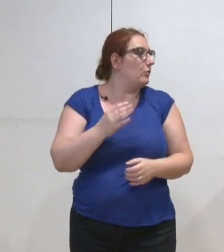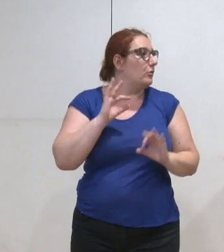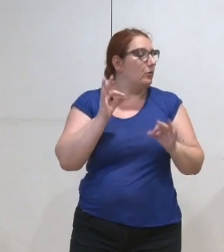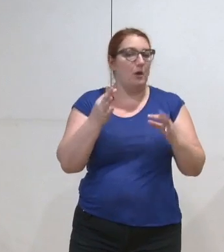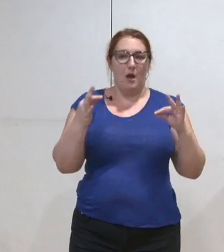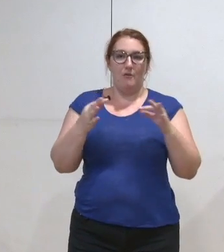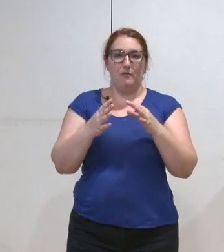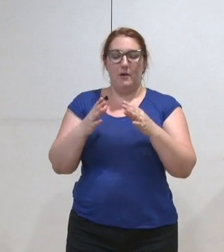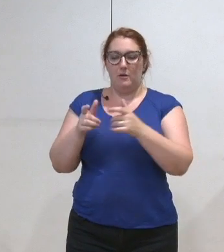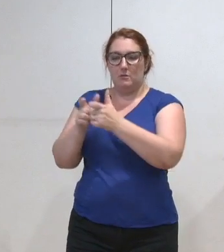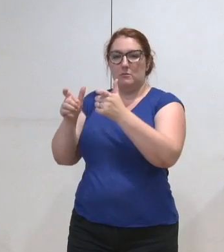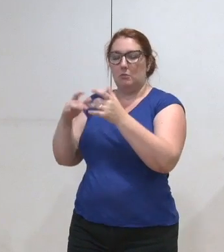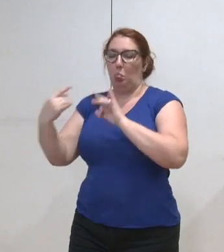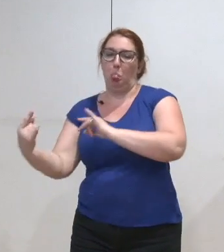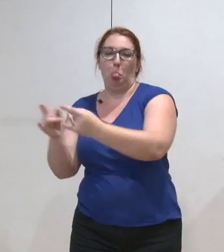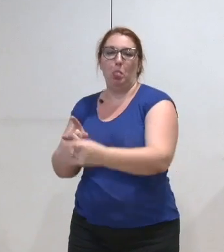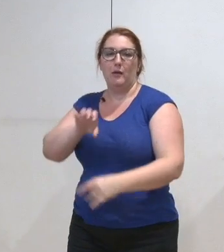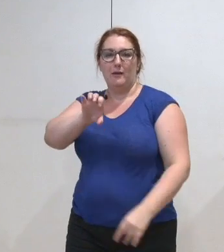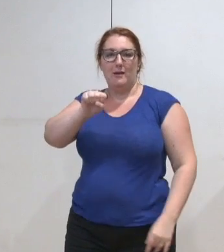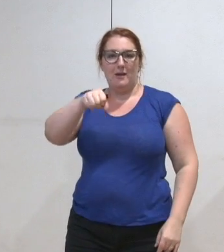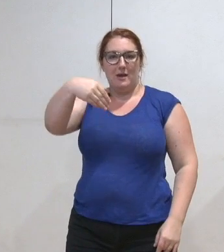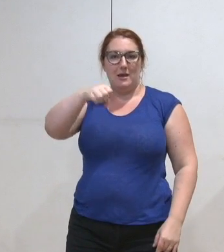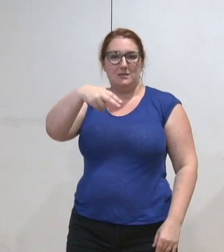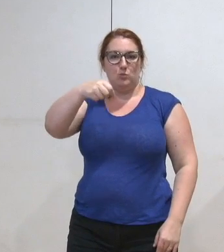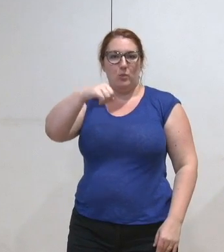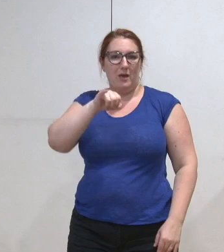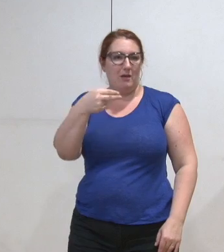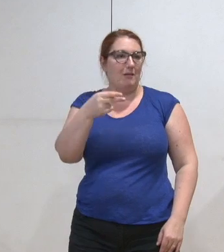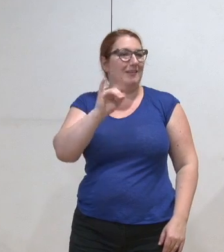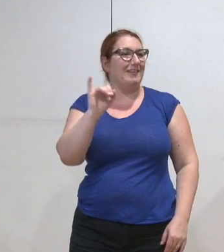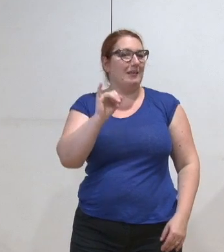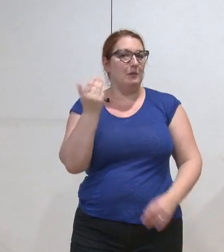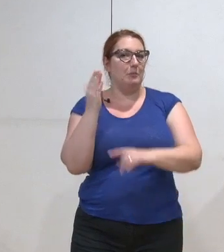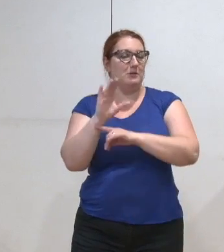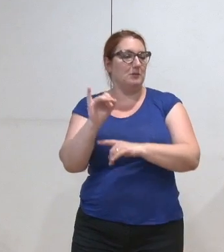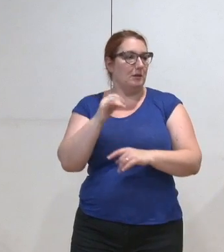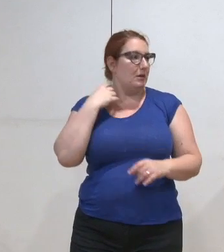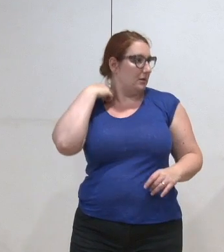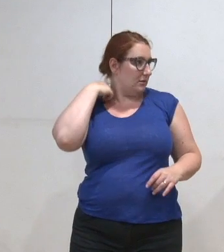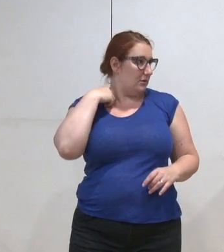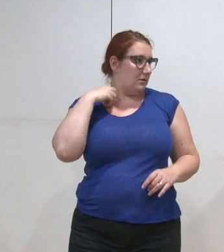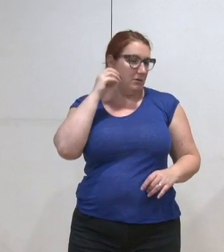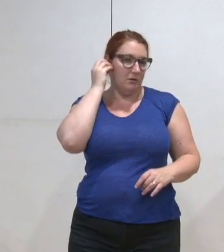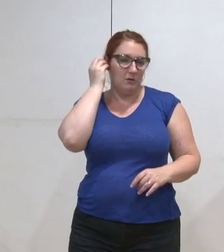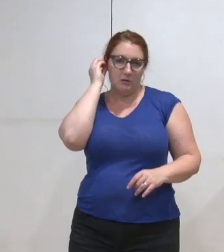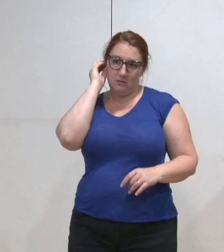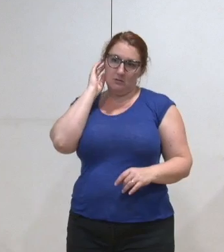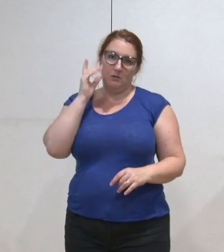bilanville Esmonin qui le présente monsieur